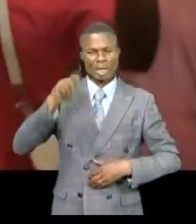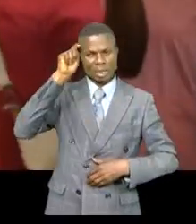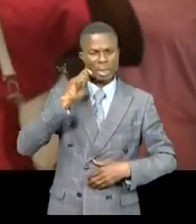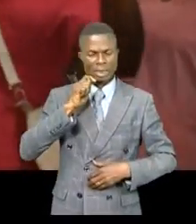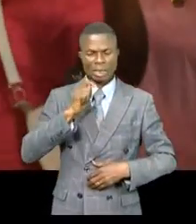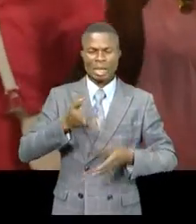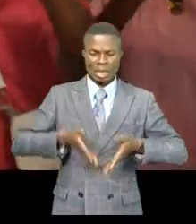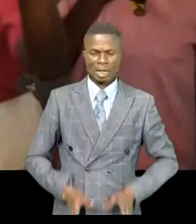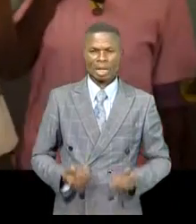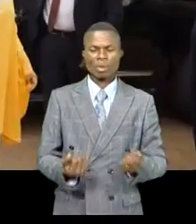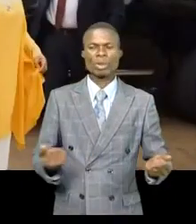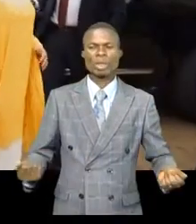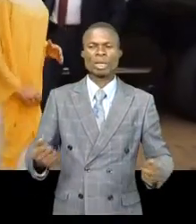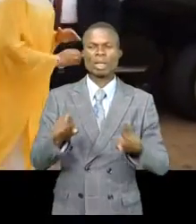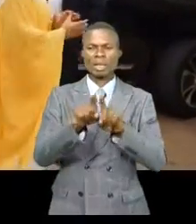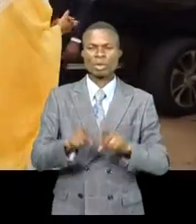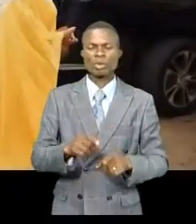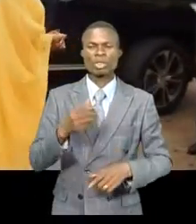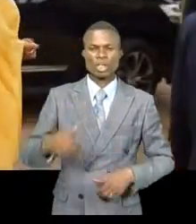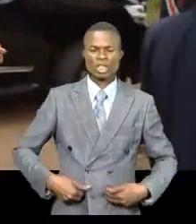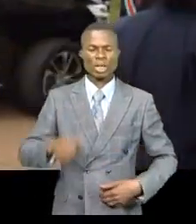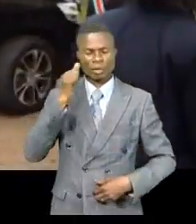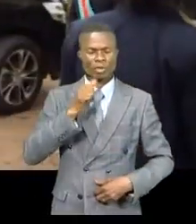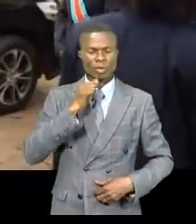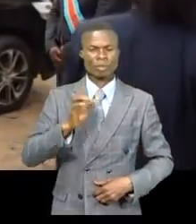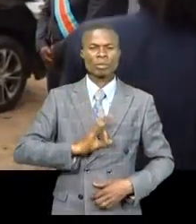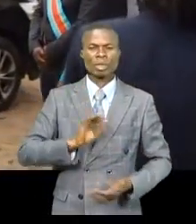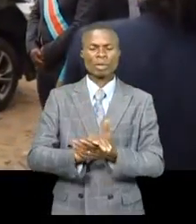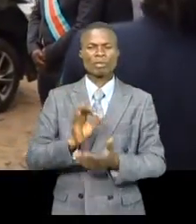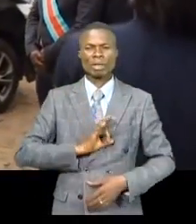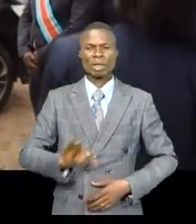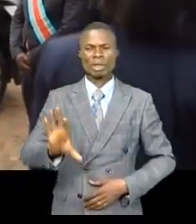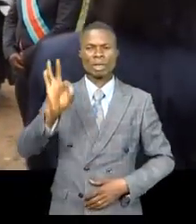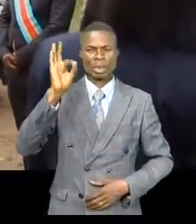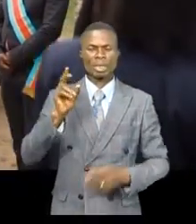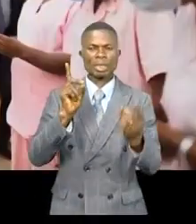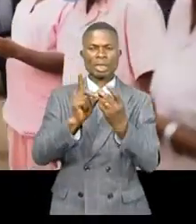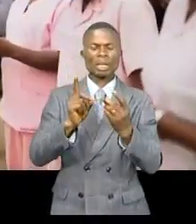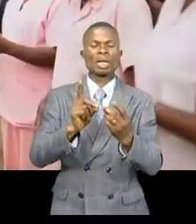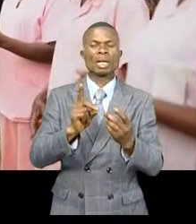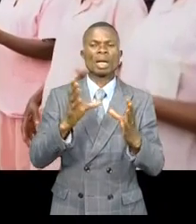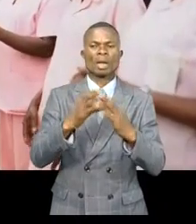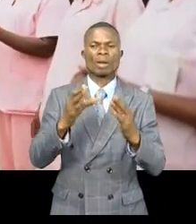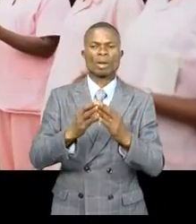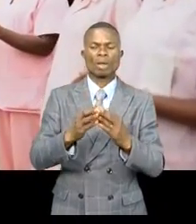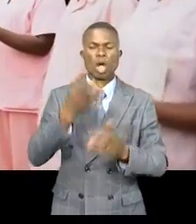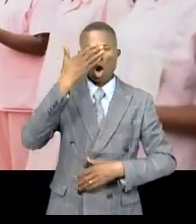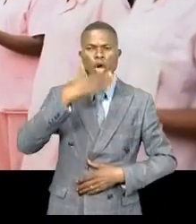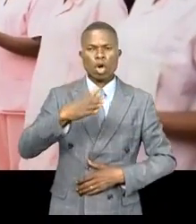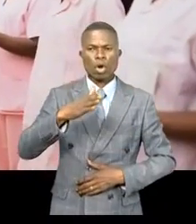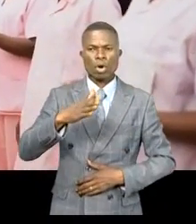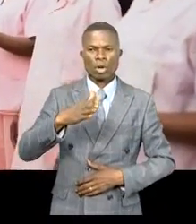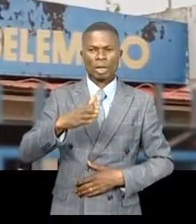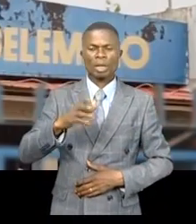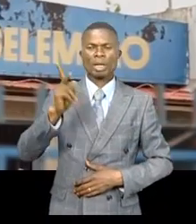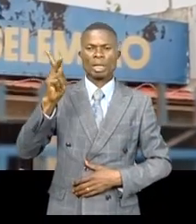femmes et des jeunes filles. Denise Nyakeru Tshisekedi a choisi le contact physique avec celle de la maternité de